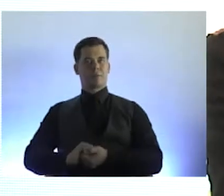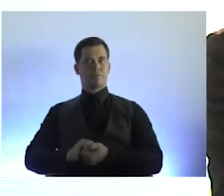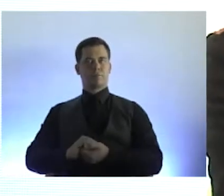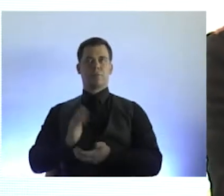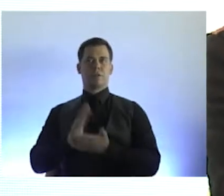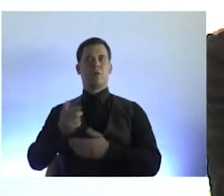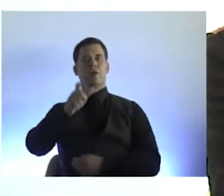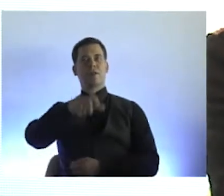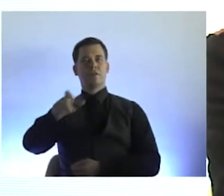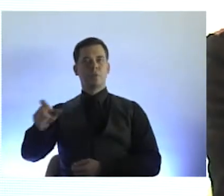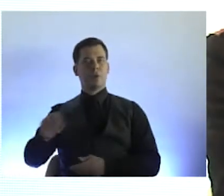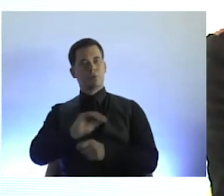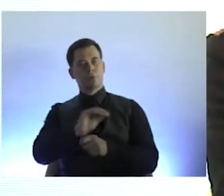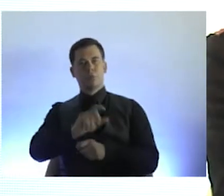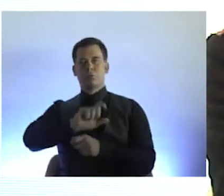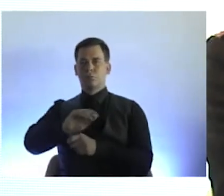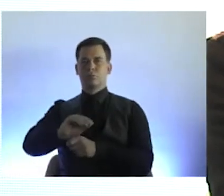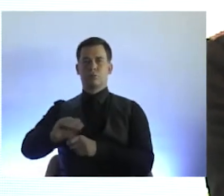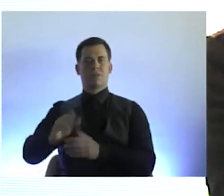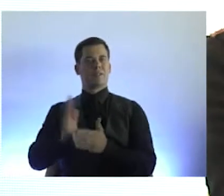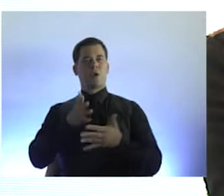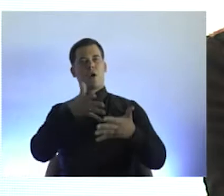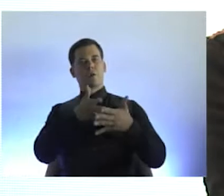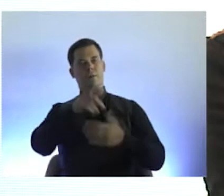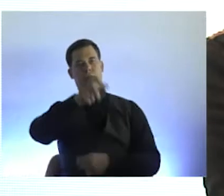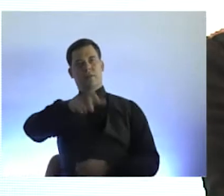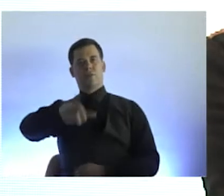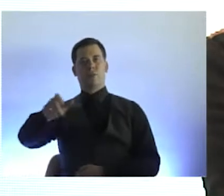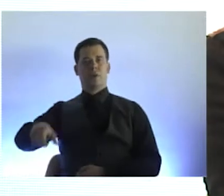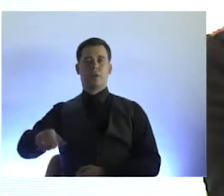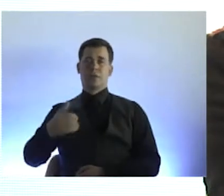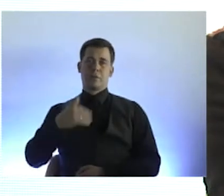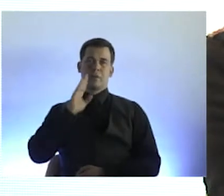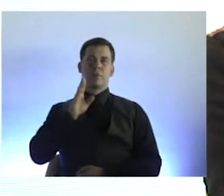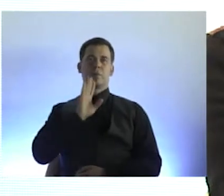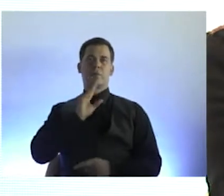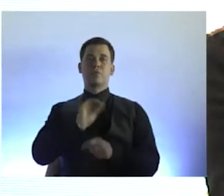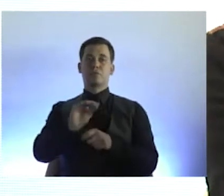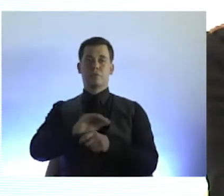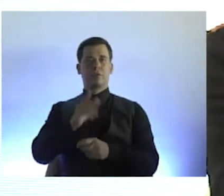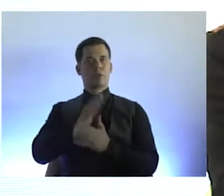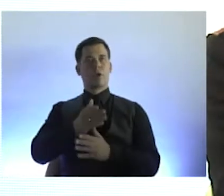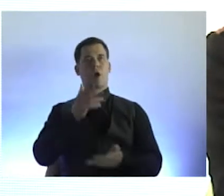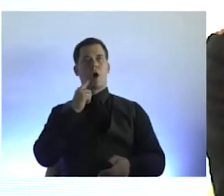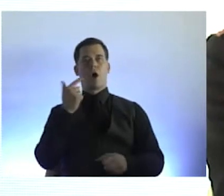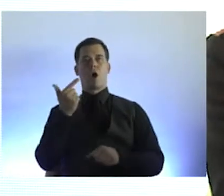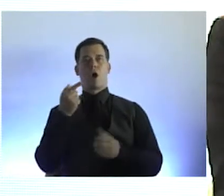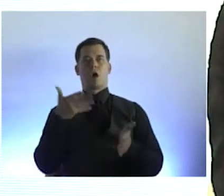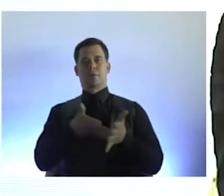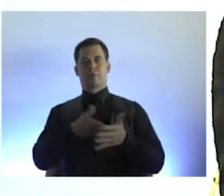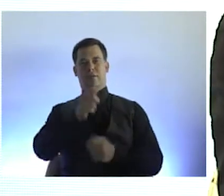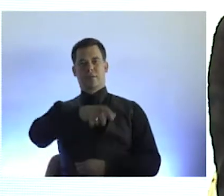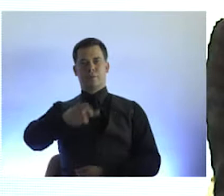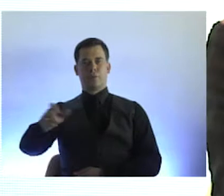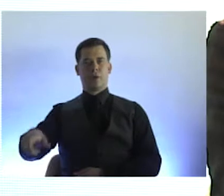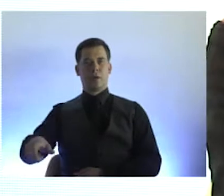kształcenie indywidualistów, to jest wciąż kształcenie ludzi, którzy przez ostatnie x lat byli trenowani do osiągania ocen indywidualnie. A nagle